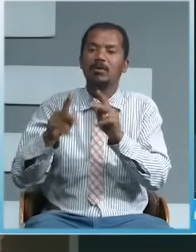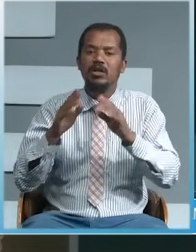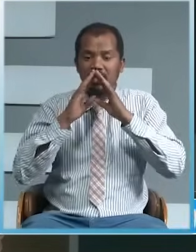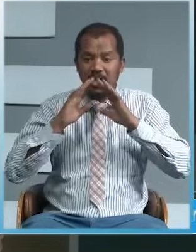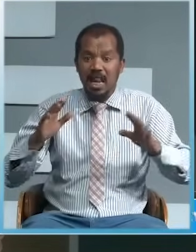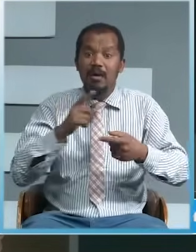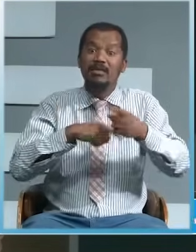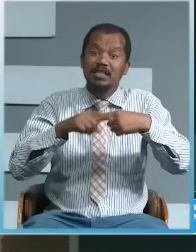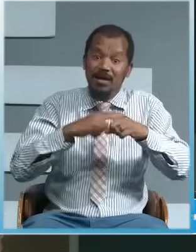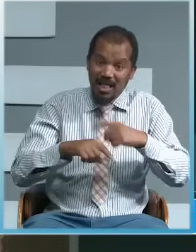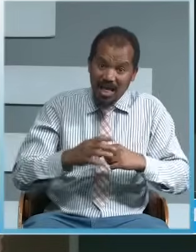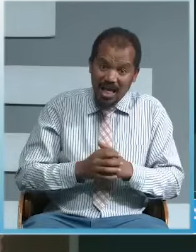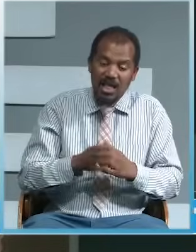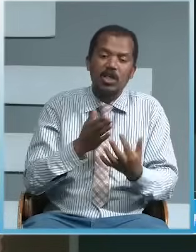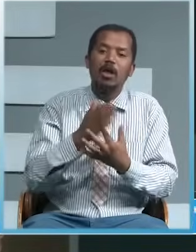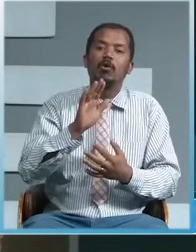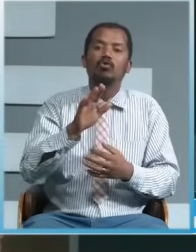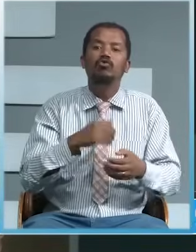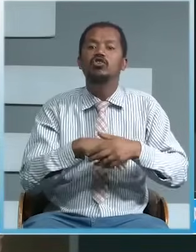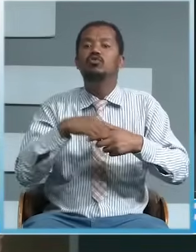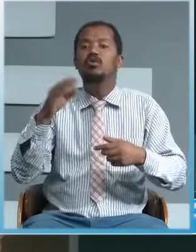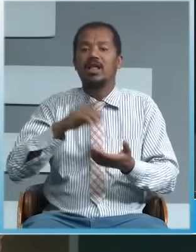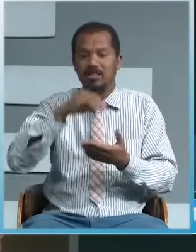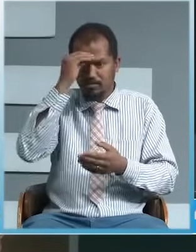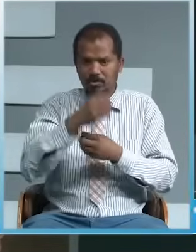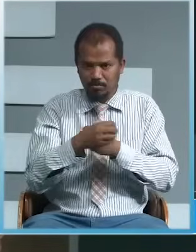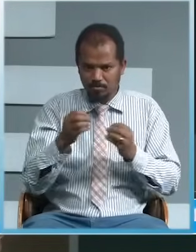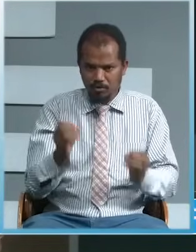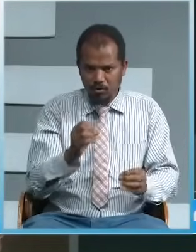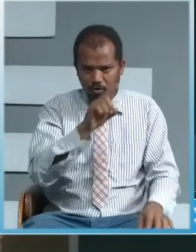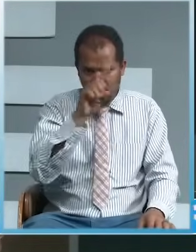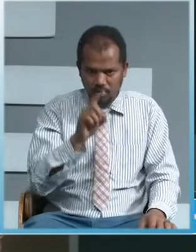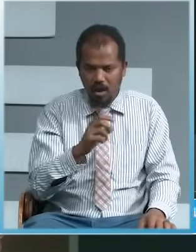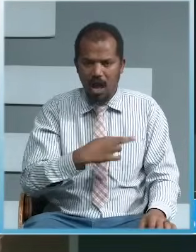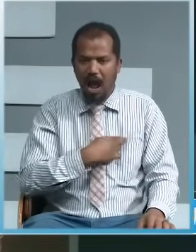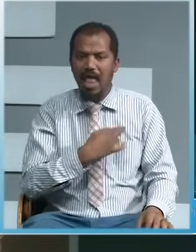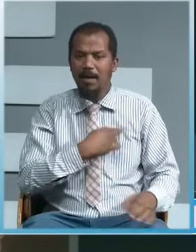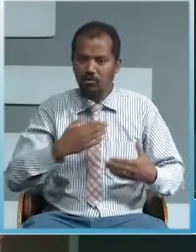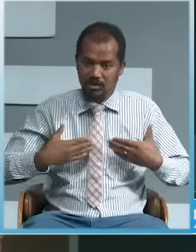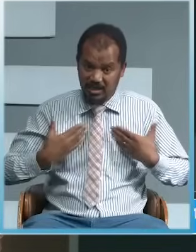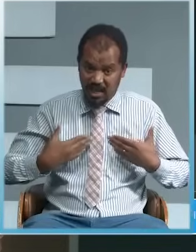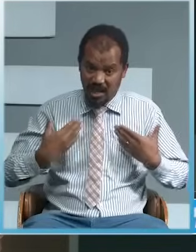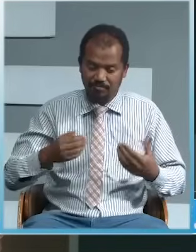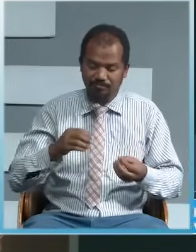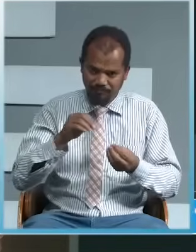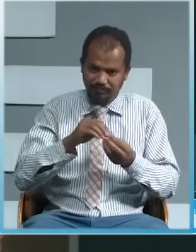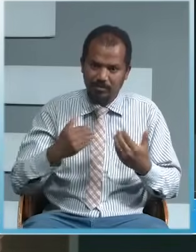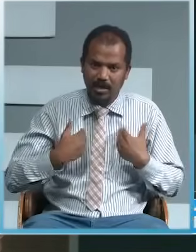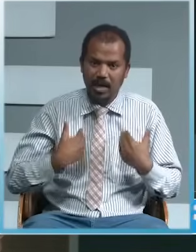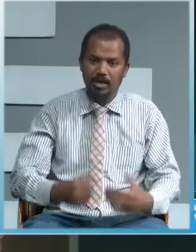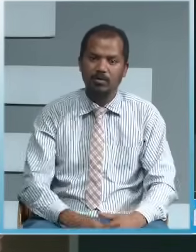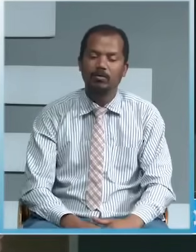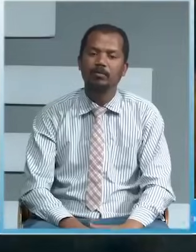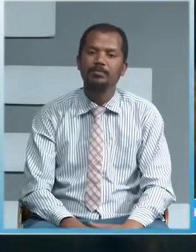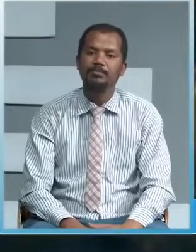ማህበረሰቡ ሰላም እንዲሰፍን የበኩሉን እንዲወጣ ትምህርት ቢሮ ጠይቋል። ሃይማኖት ደስታ ተጨማሪ